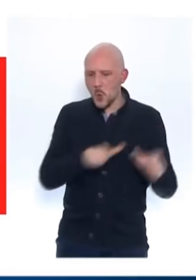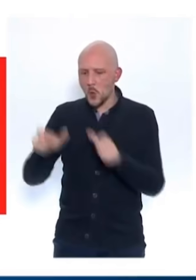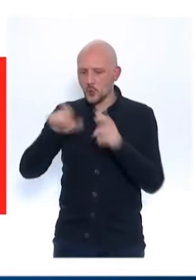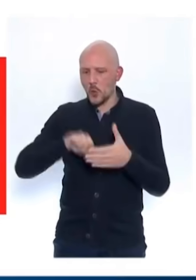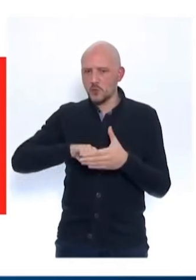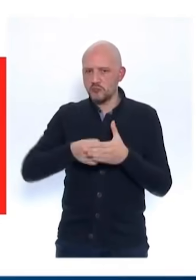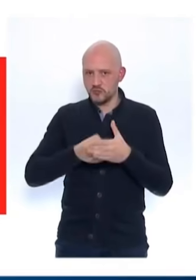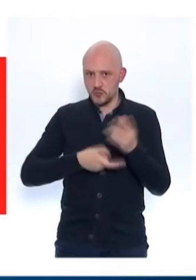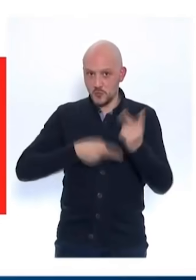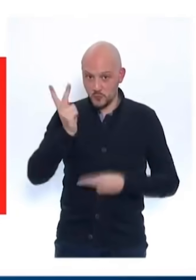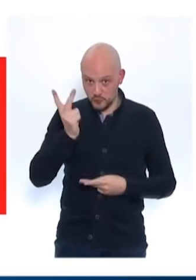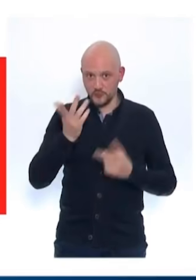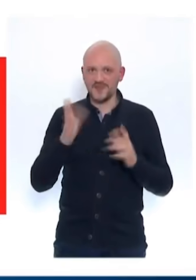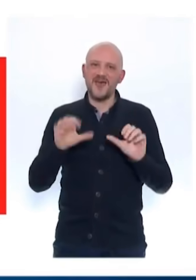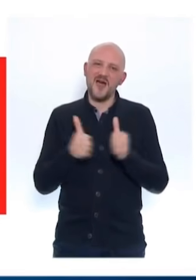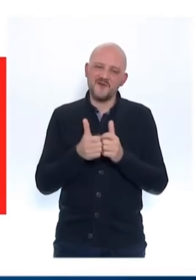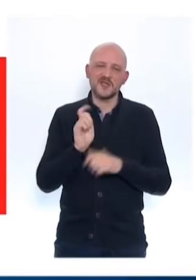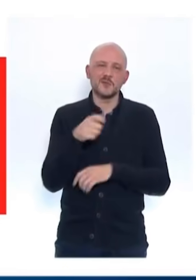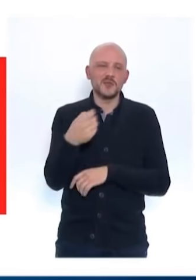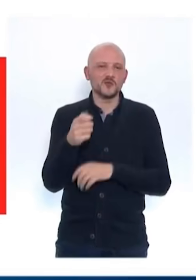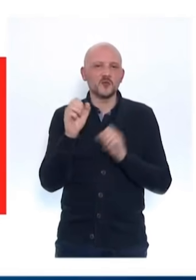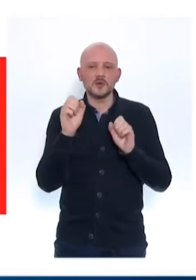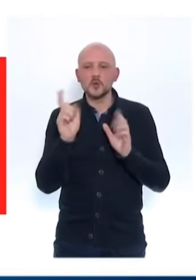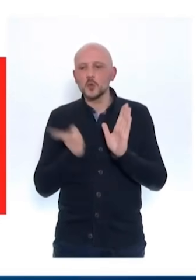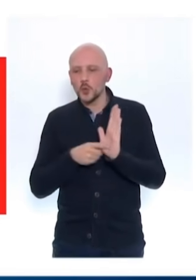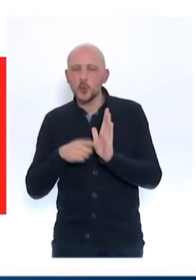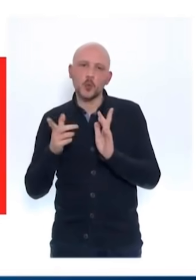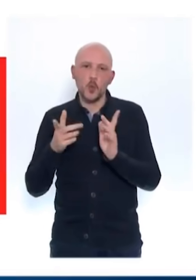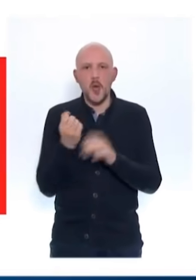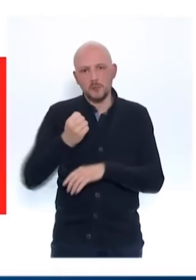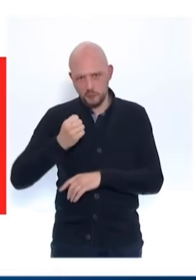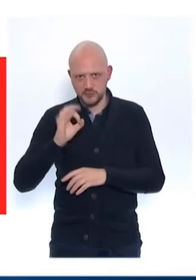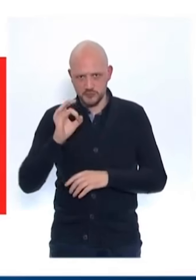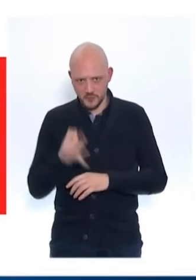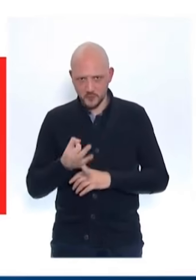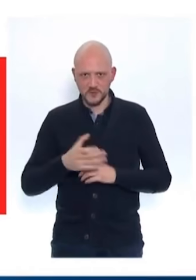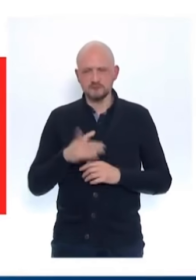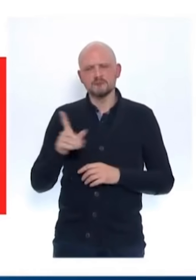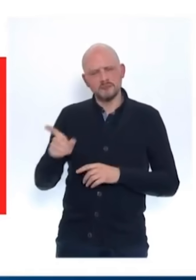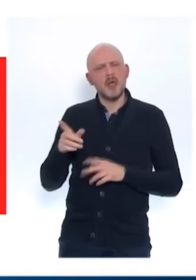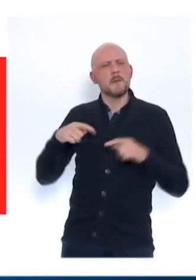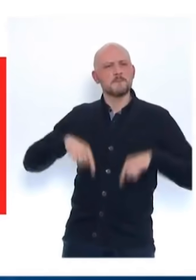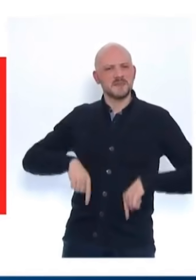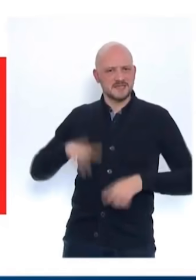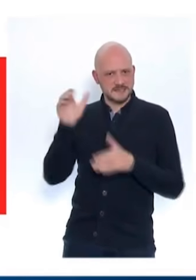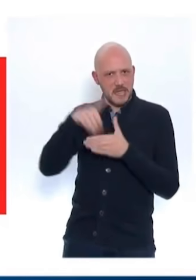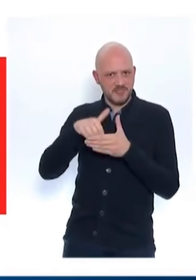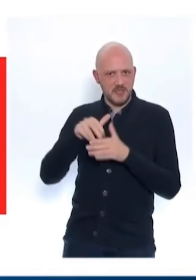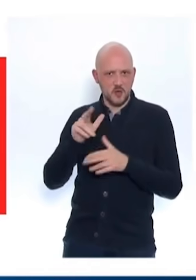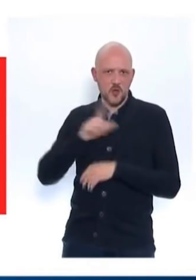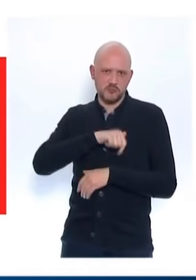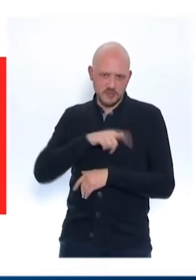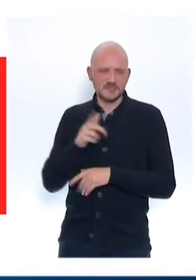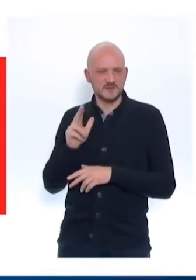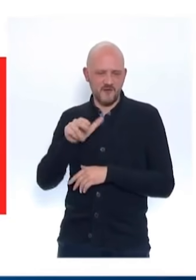monsieur le ministre de l'intérieur y reviendra troisième décision ce couvre-feu concernera